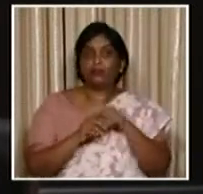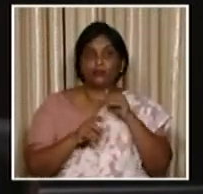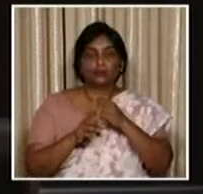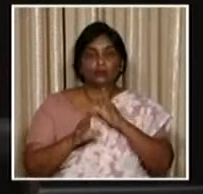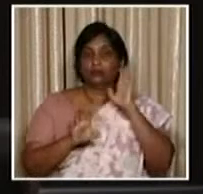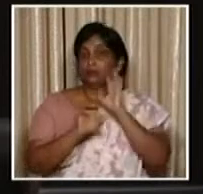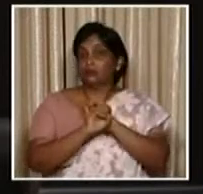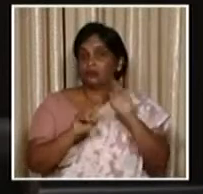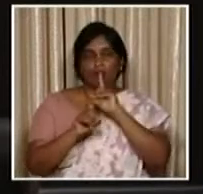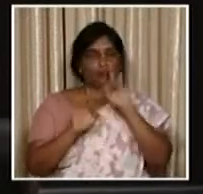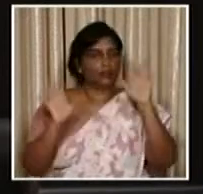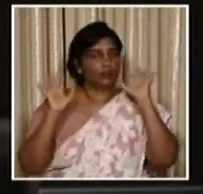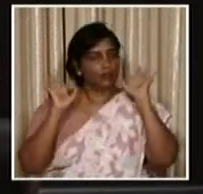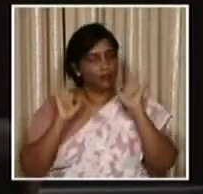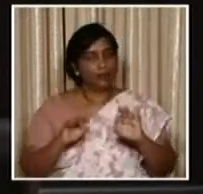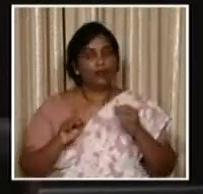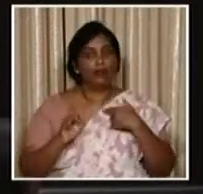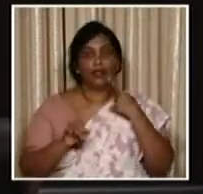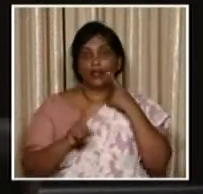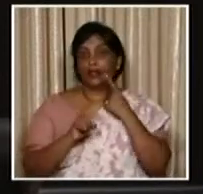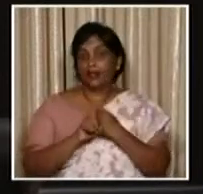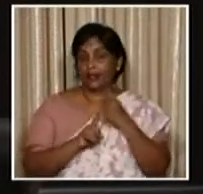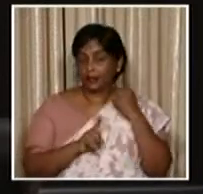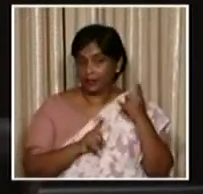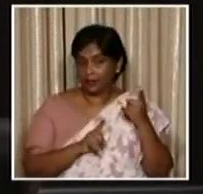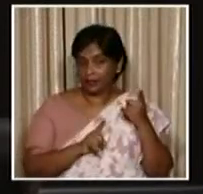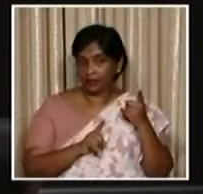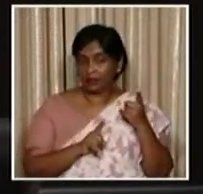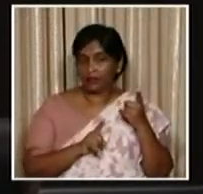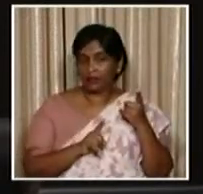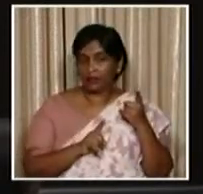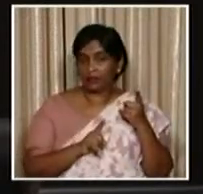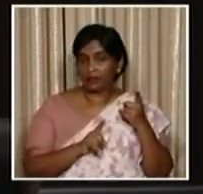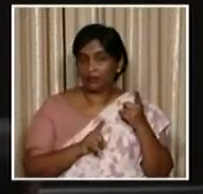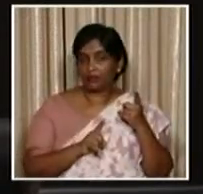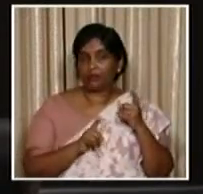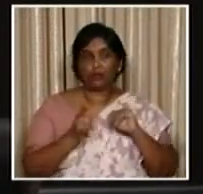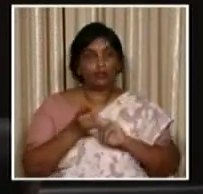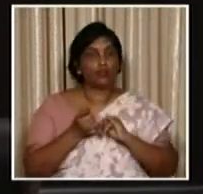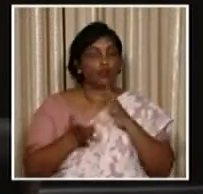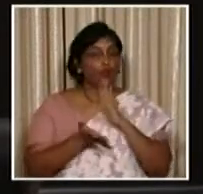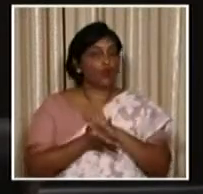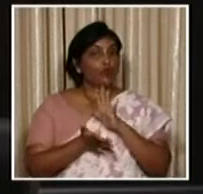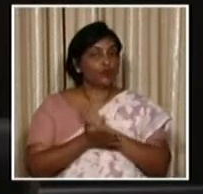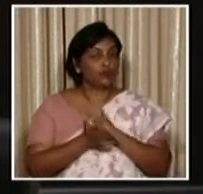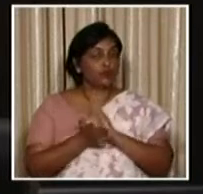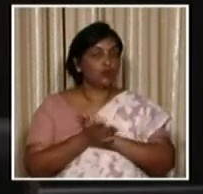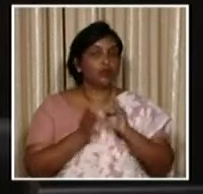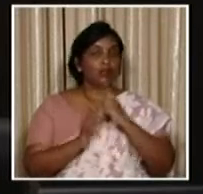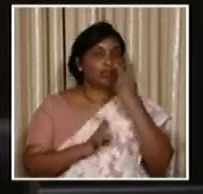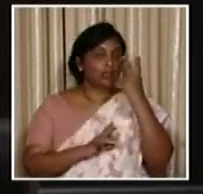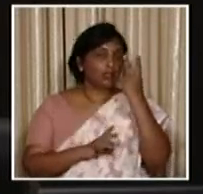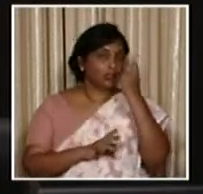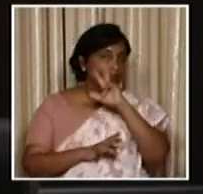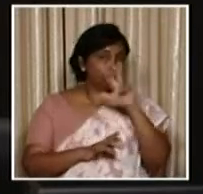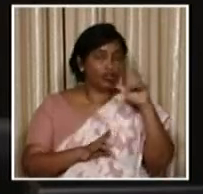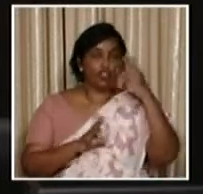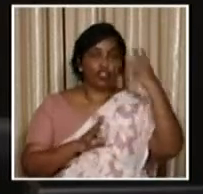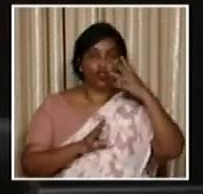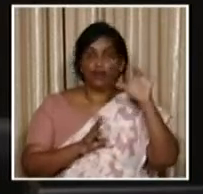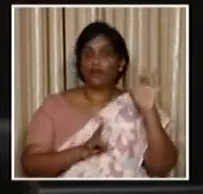එළියට ගෙනියන්නේ නැහැ ඊට පස්සේ මහනුවර ලා සාවරා උත්සව ශාලාව 18 3 වෙනි මාසේ